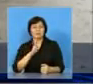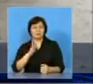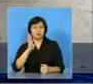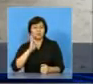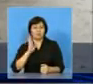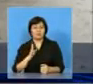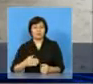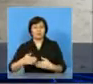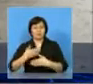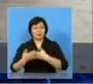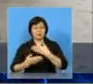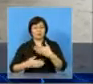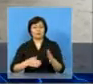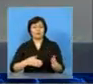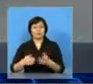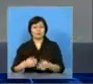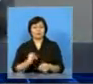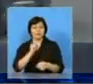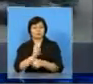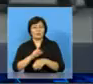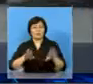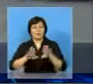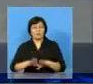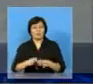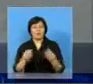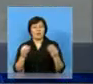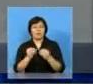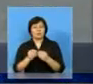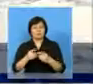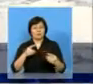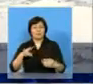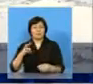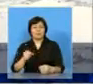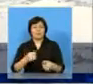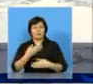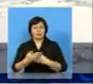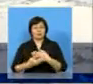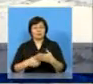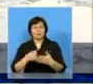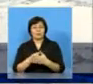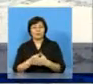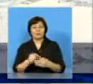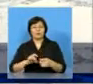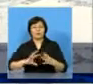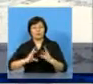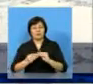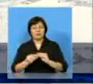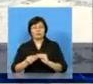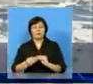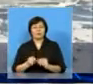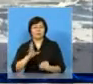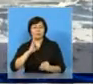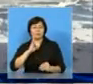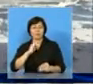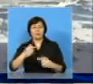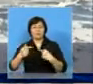которая пересекала дорогу в запрещенном месте за 10 метров до пешеходного перехода. В результате наезда женщина от